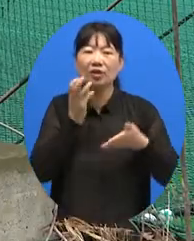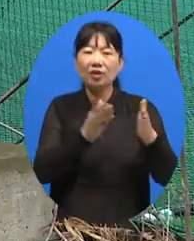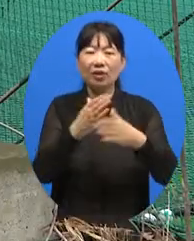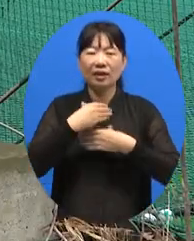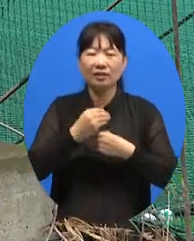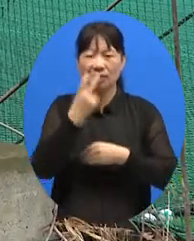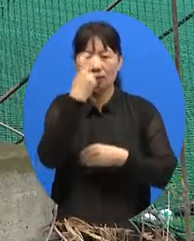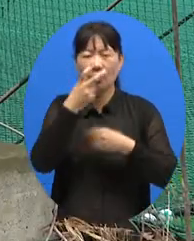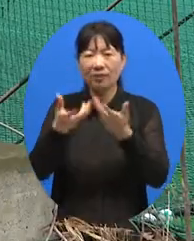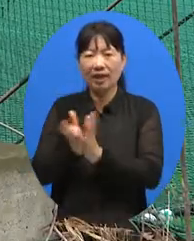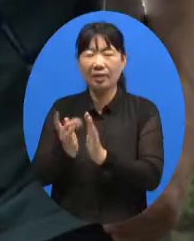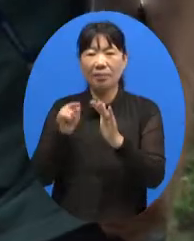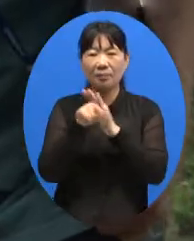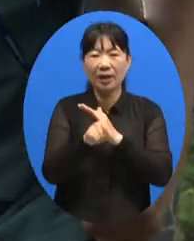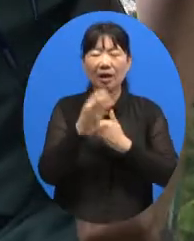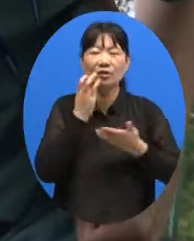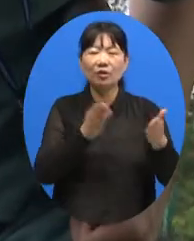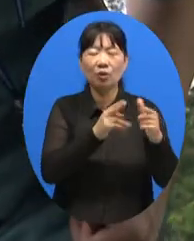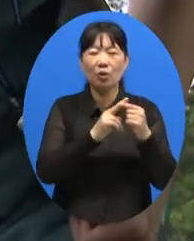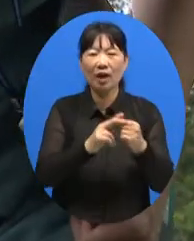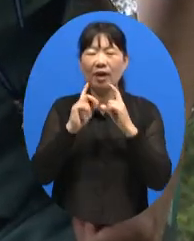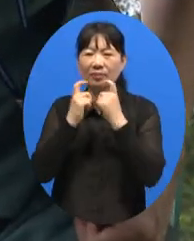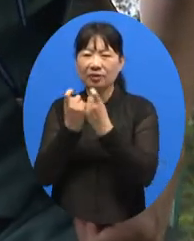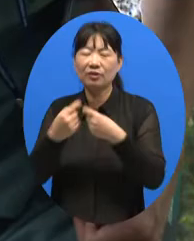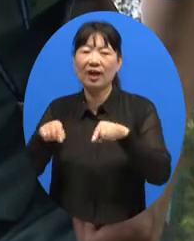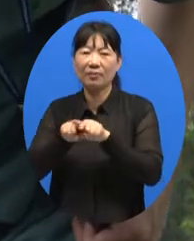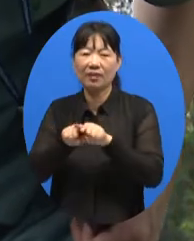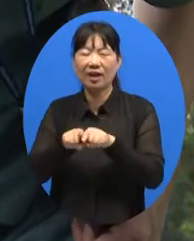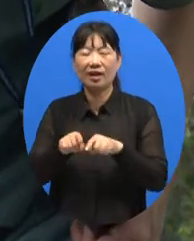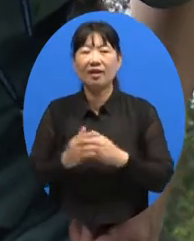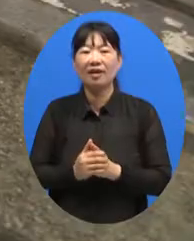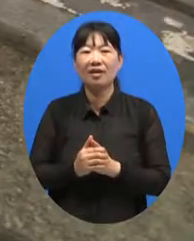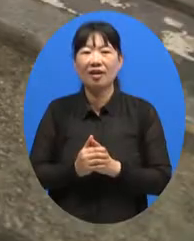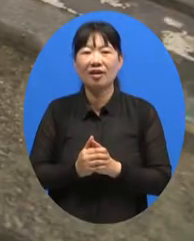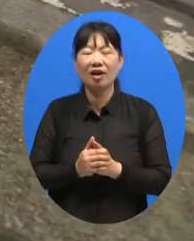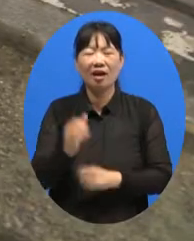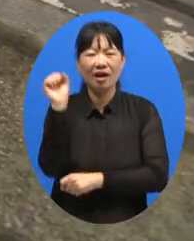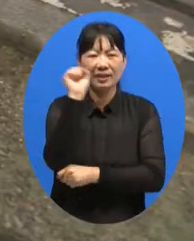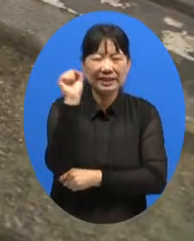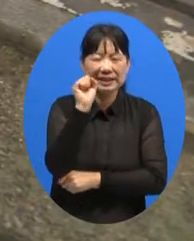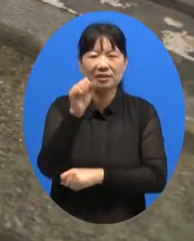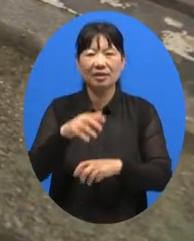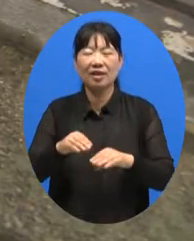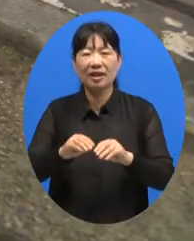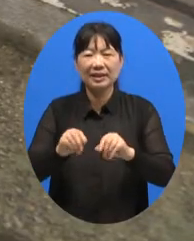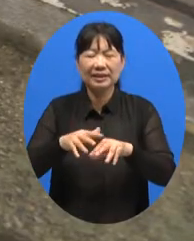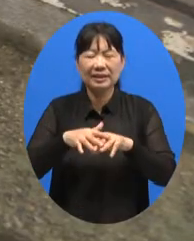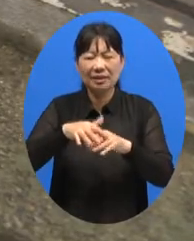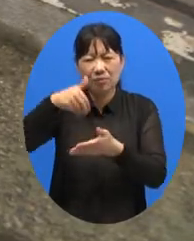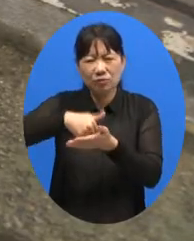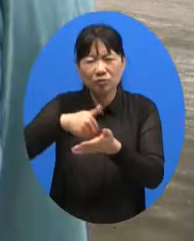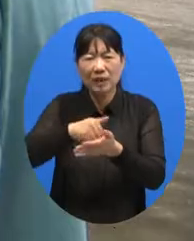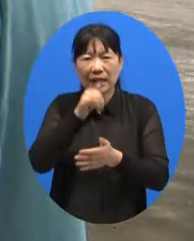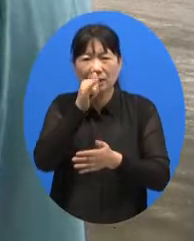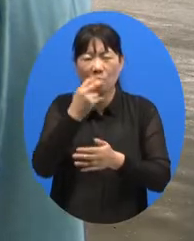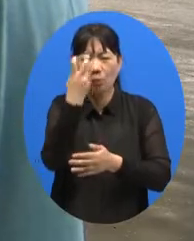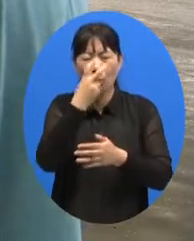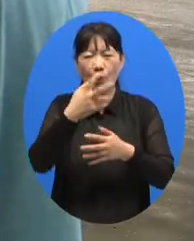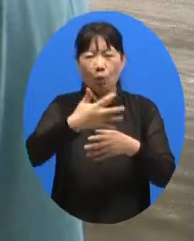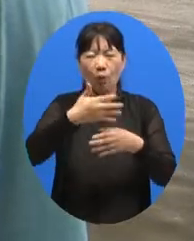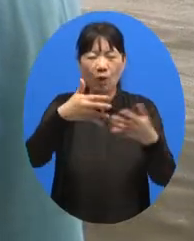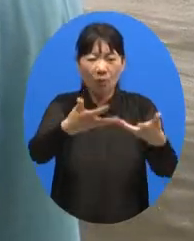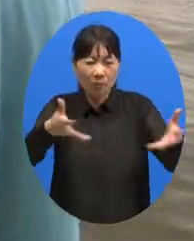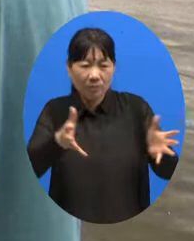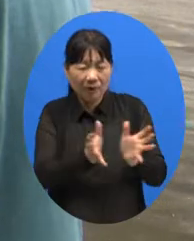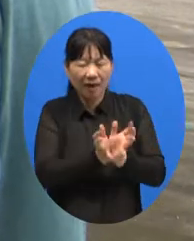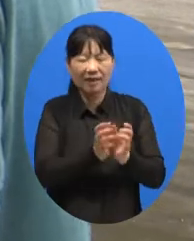안전점검단이 방문했습니다. 경기도와 시군 민간 전문가가 함께 공작물의 흔들림이나 지질 구조물의 부식, 그물 보호망